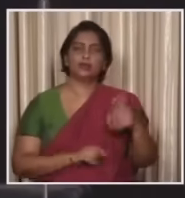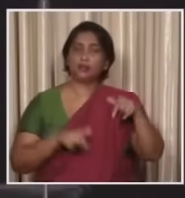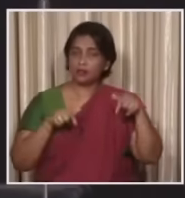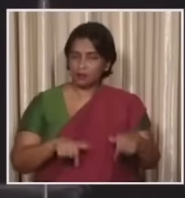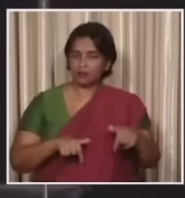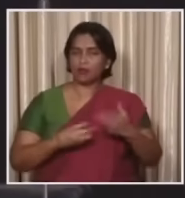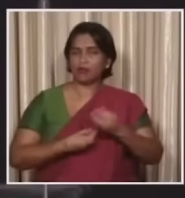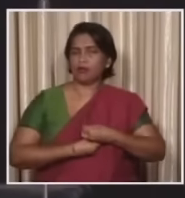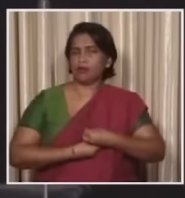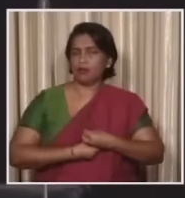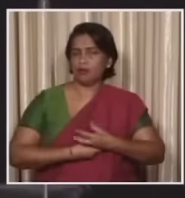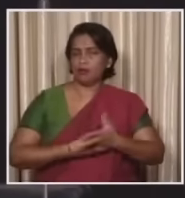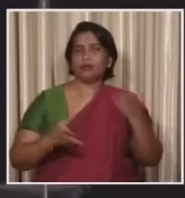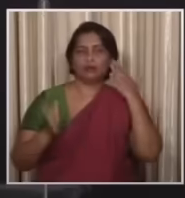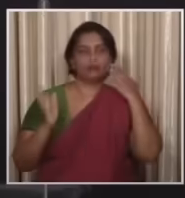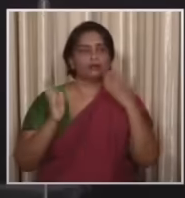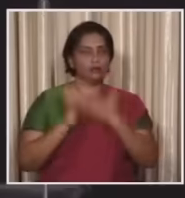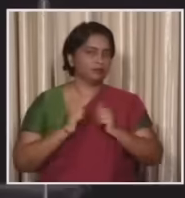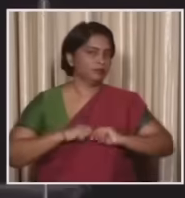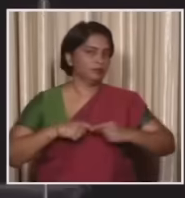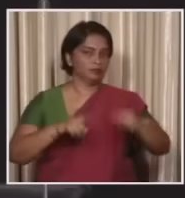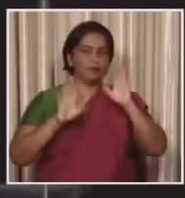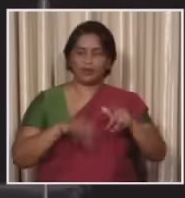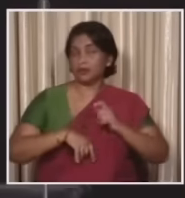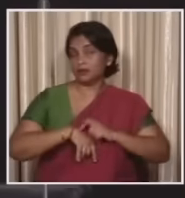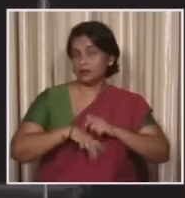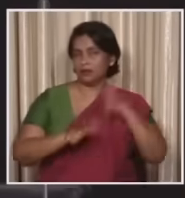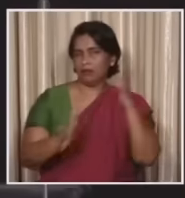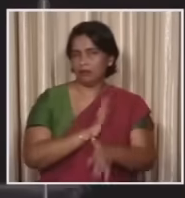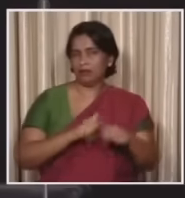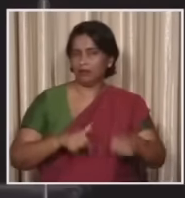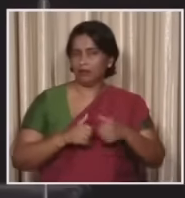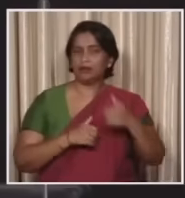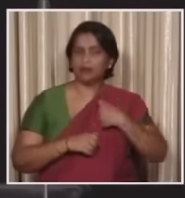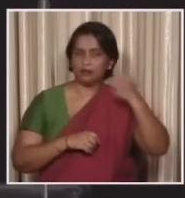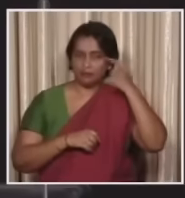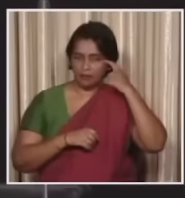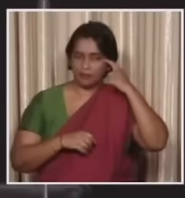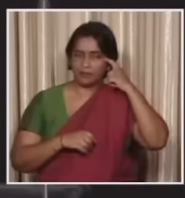මේ විනාශකාරී තැනකට ගරු කතානායකතුමනි ගෙනියන්න වන්න අවස්ථාවකදී මම හිතනවා